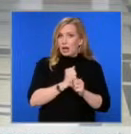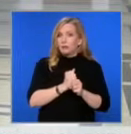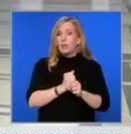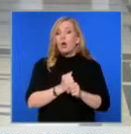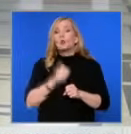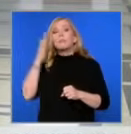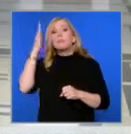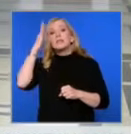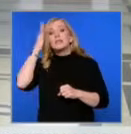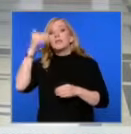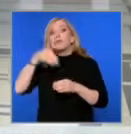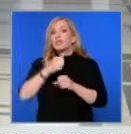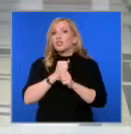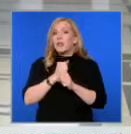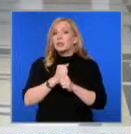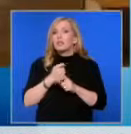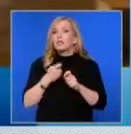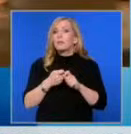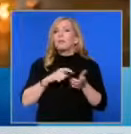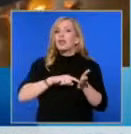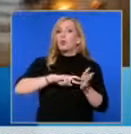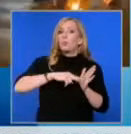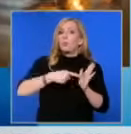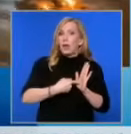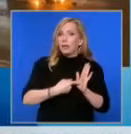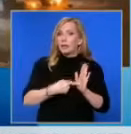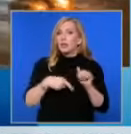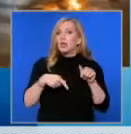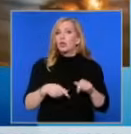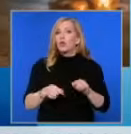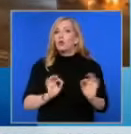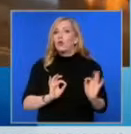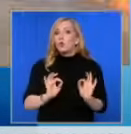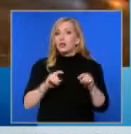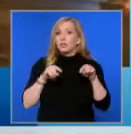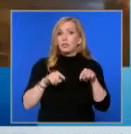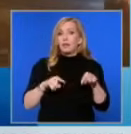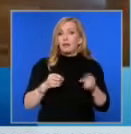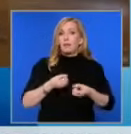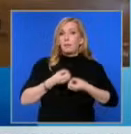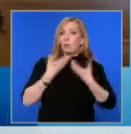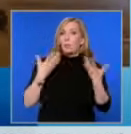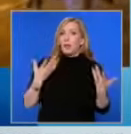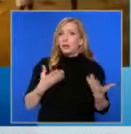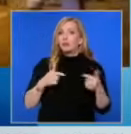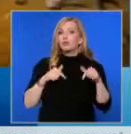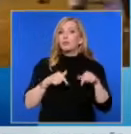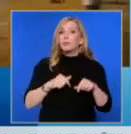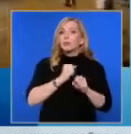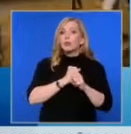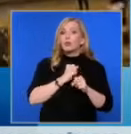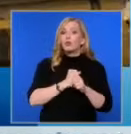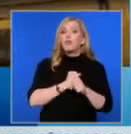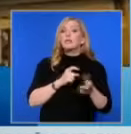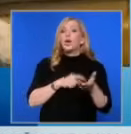от Министерство на вътрешните работи законопроект, който да урежда този тип мероприятия, тъй като в момента се работи по